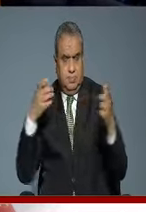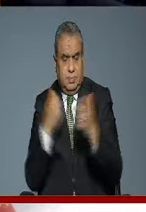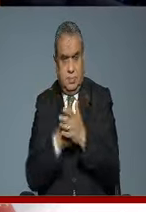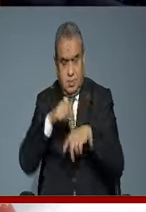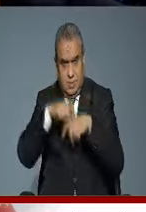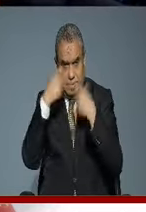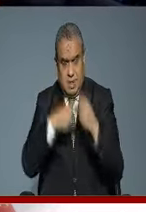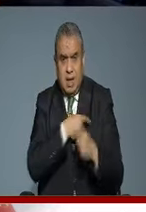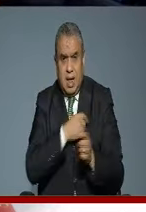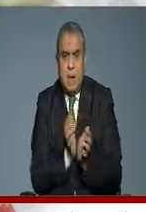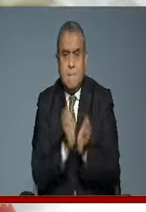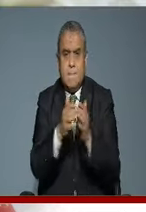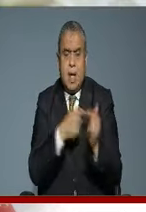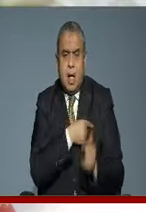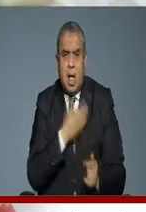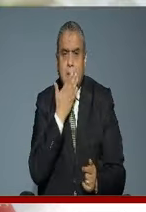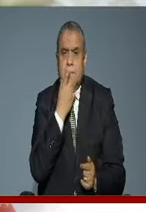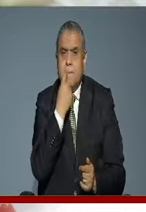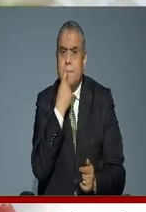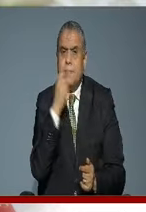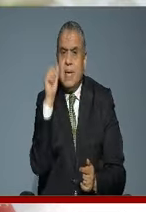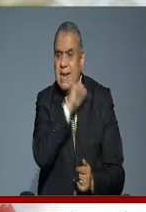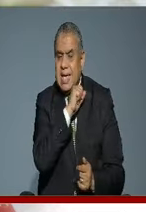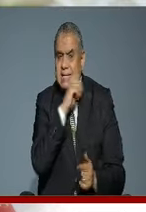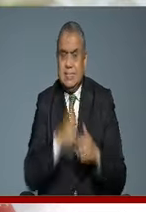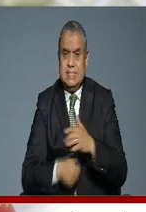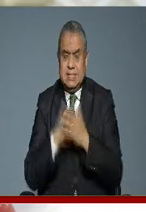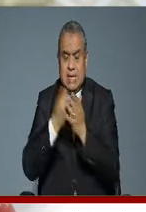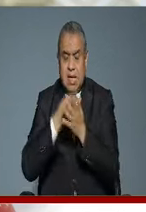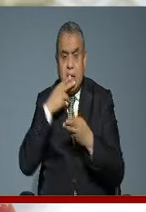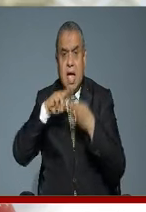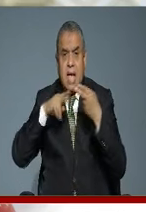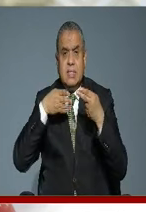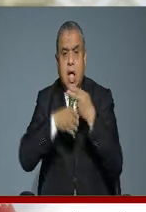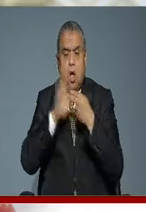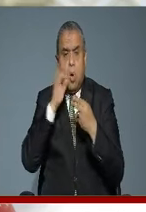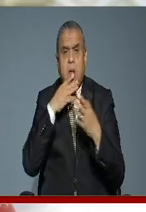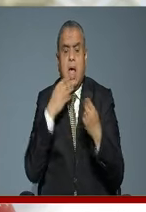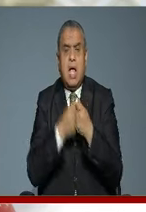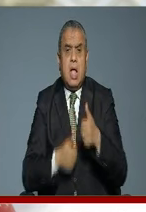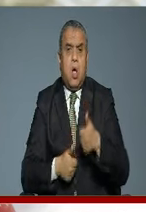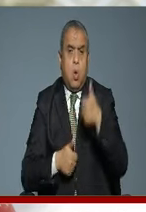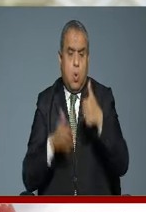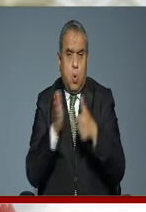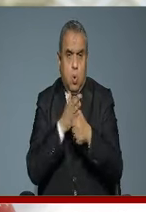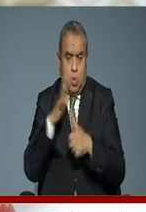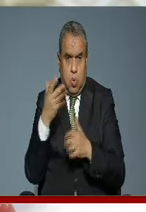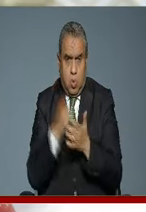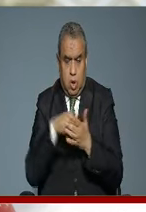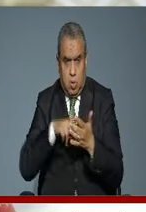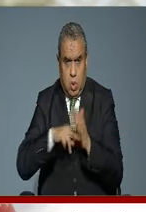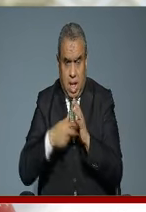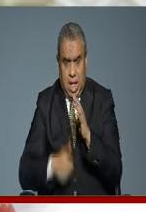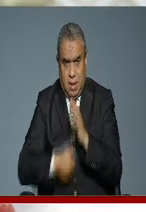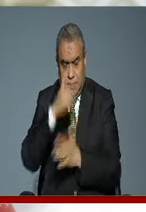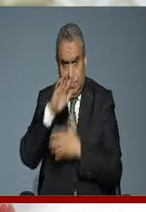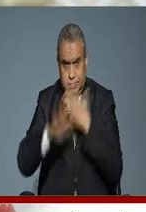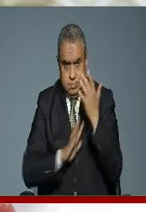نعمل على إصلاح الحوكمة الدولية وبناء السلام، خاصة في الوضع الراهن وفي